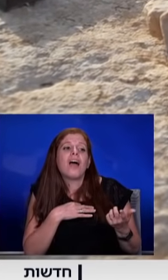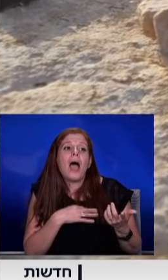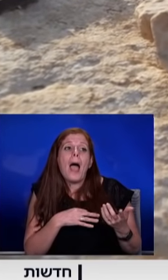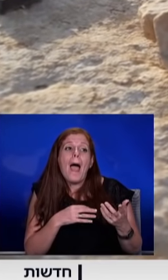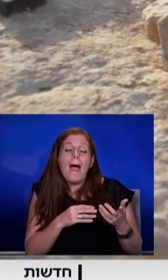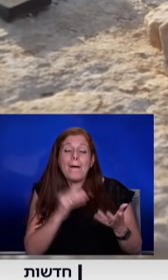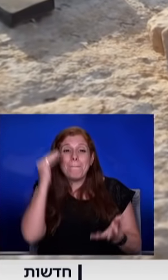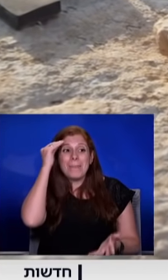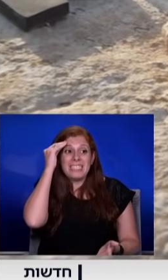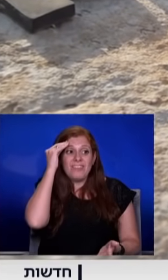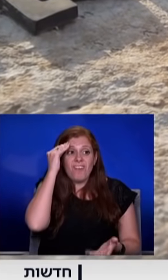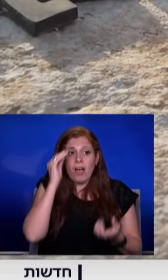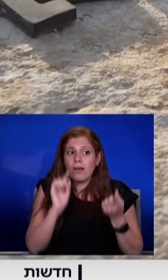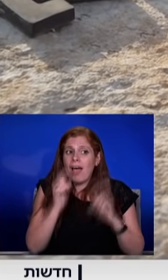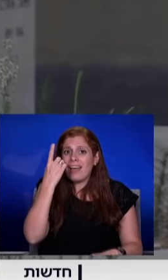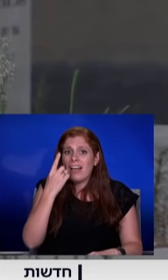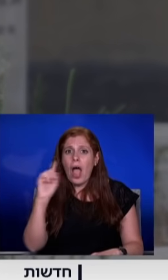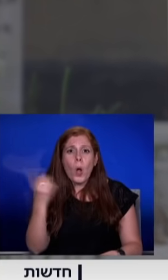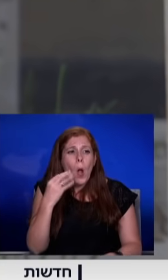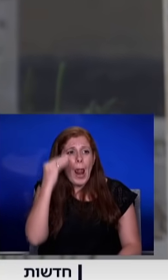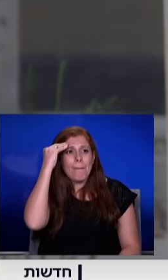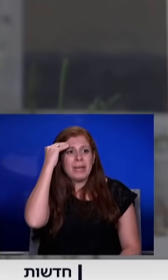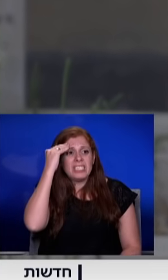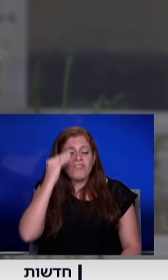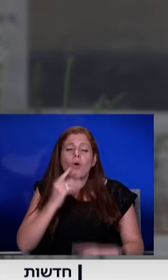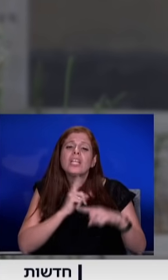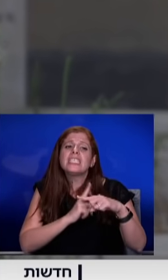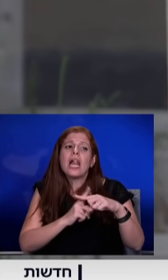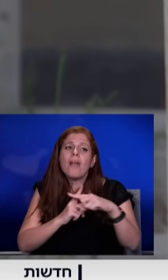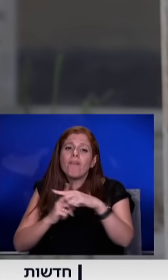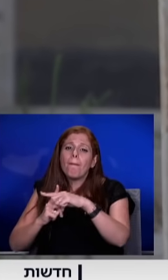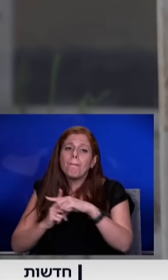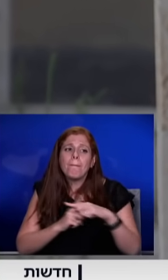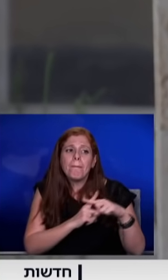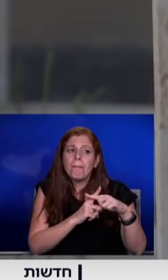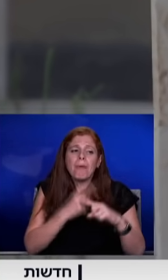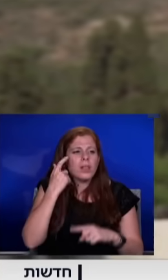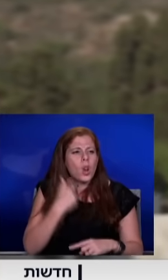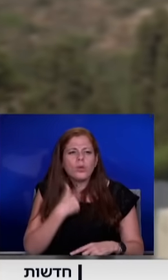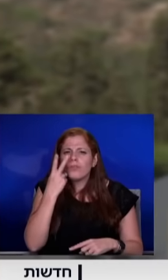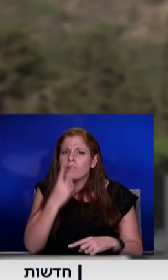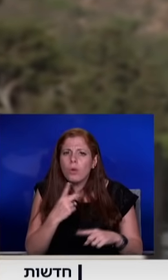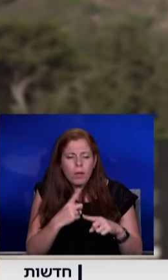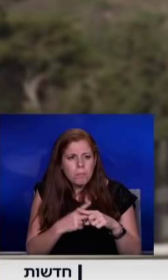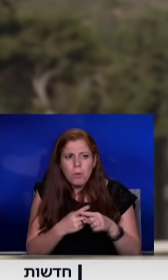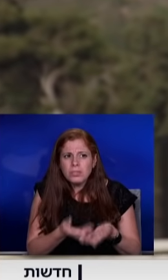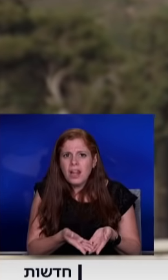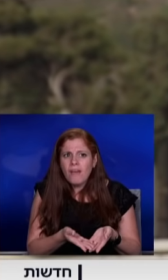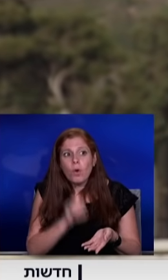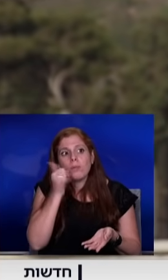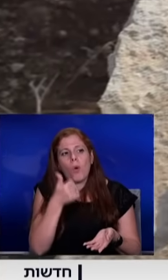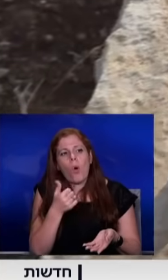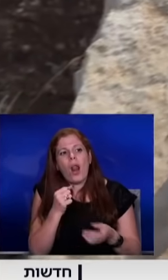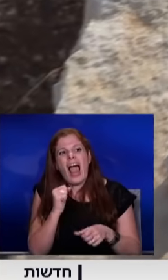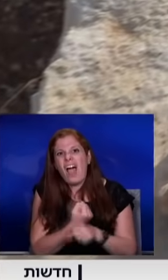המצבה שלו היא חריגה כאן. כל המצבות עם צלבים. אני לא חושב שאני רואה כאן צלב. קודם כל, אבנים על קבר